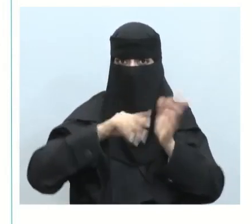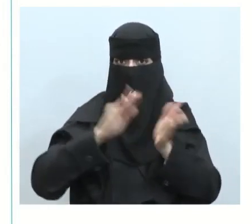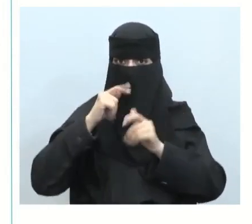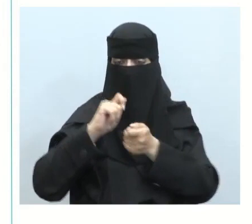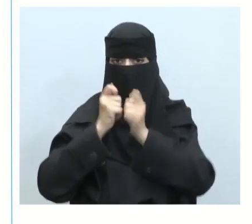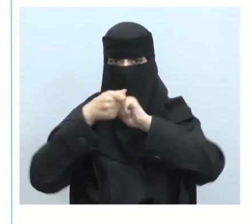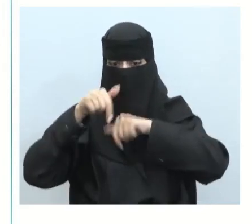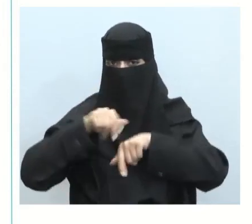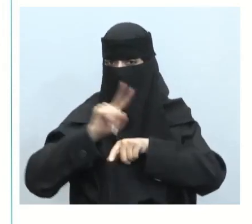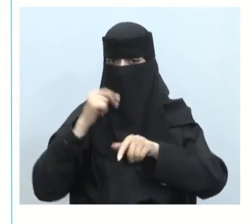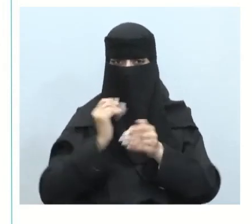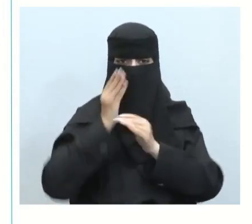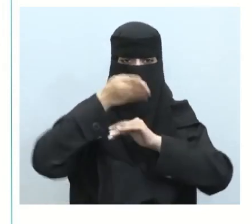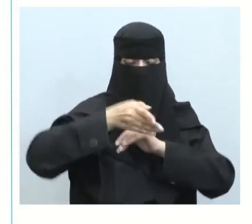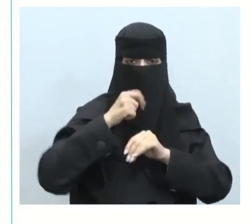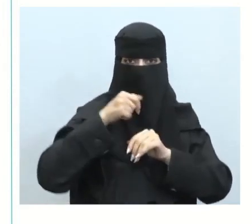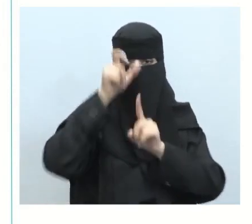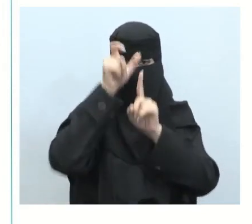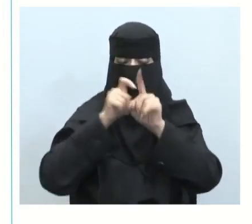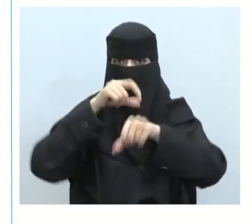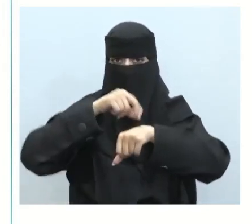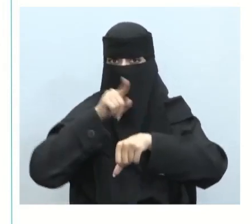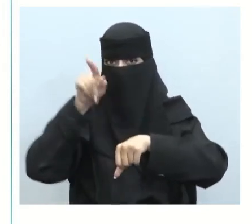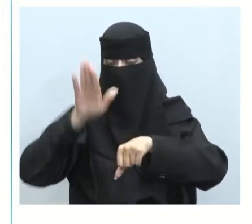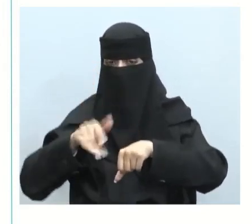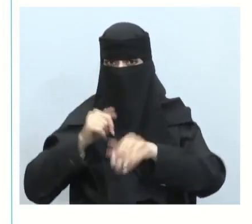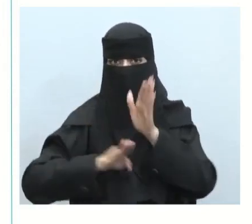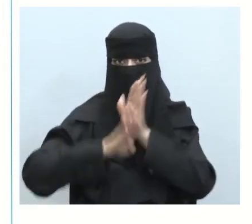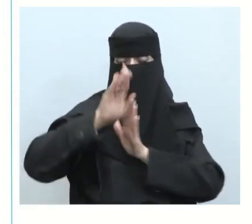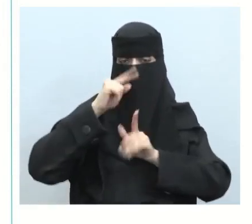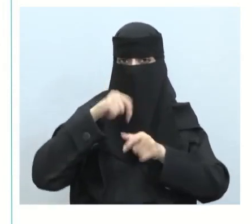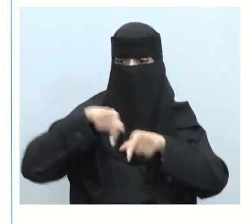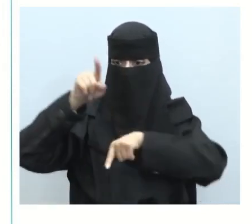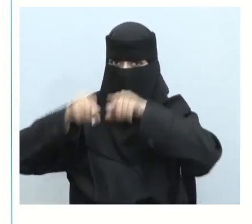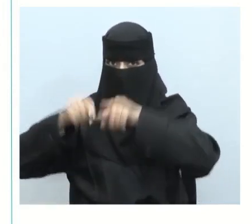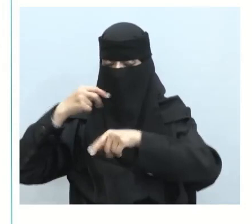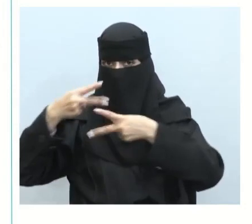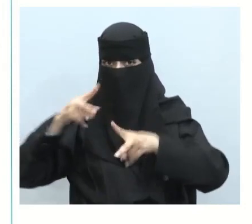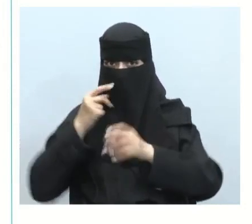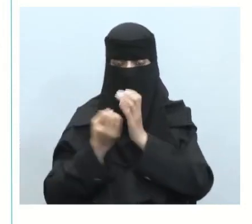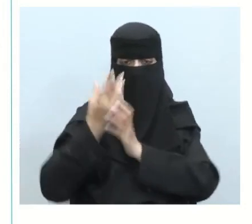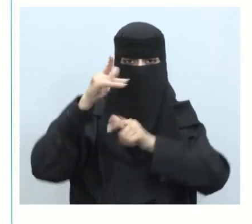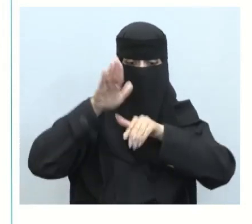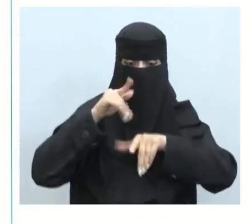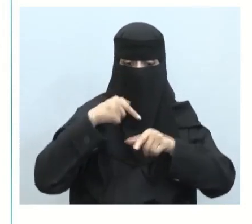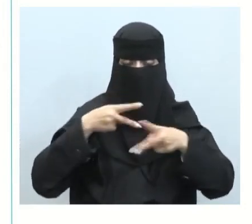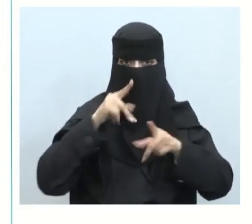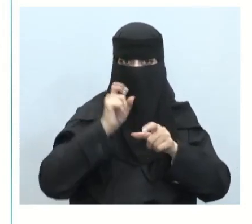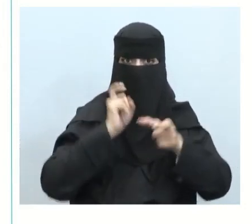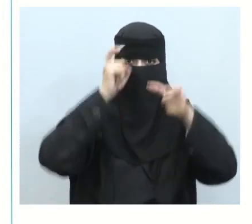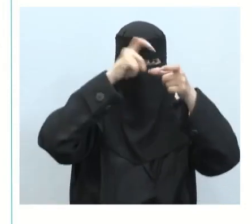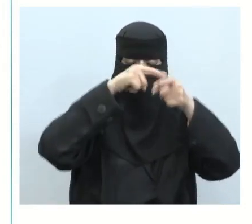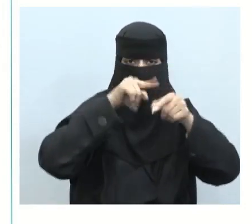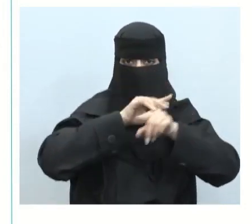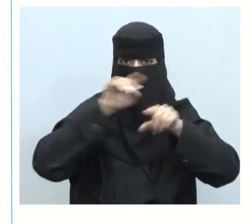وتعدل دون تدخل البشر وهذا نظير التطور لو قرنا في بدايه اكتشاف الاله البدائيه وصولا